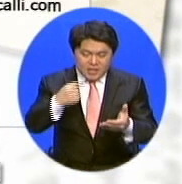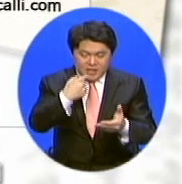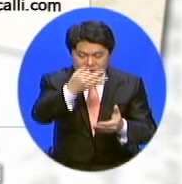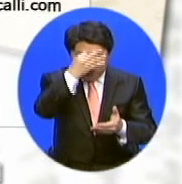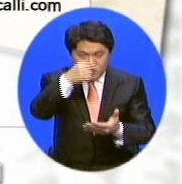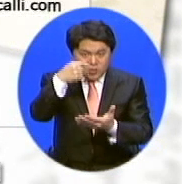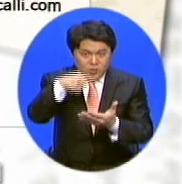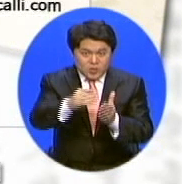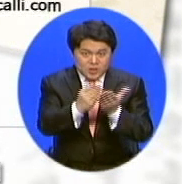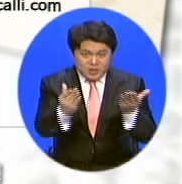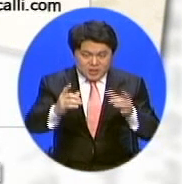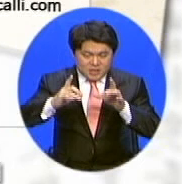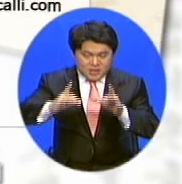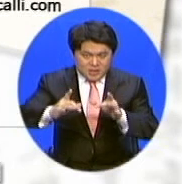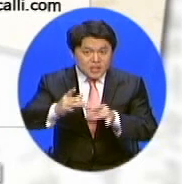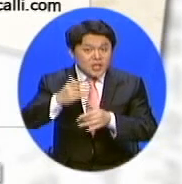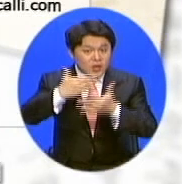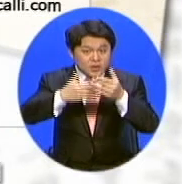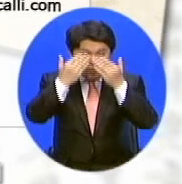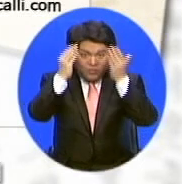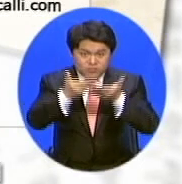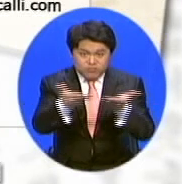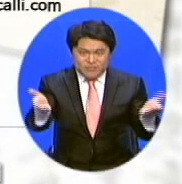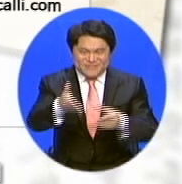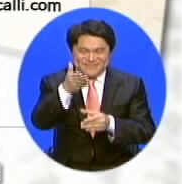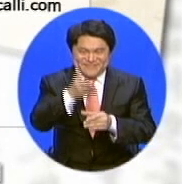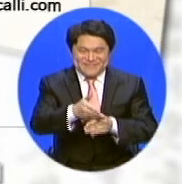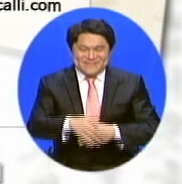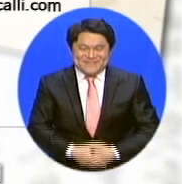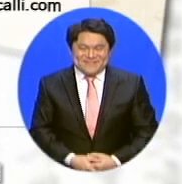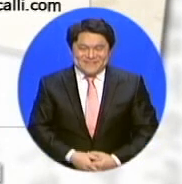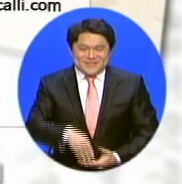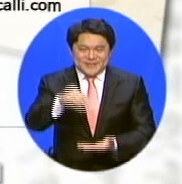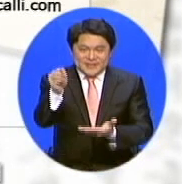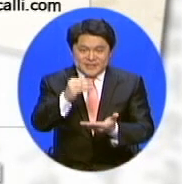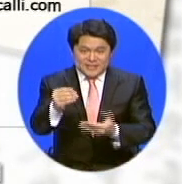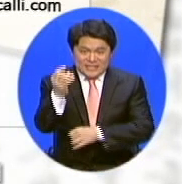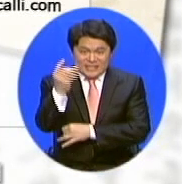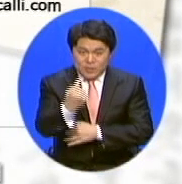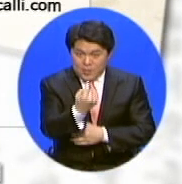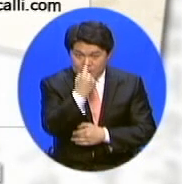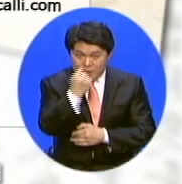장애인서예예술교육교재 및 DVD 영상을 무료로 보급하고 있습니다. 서예의 기본